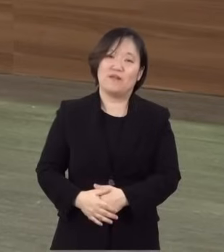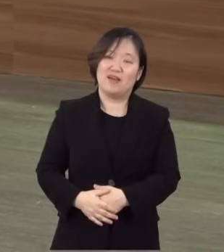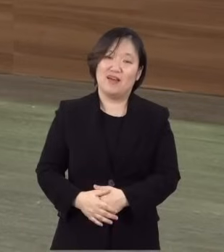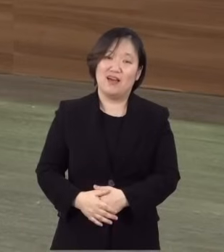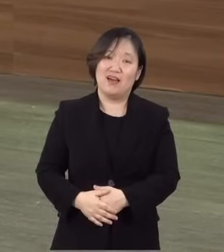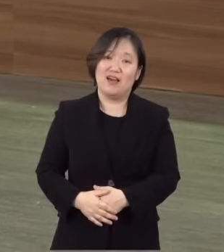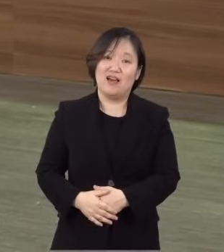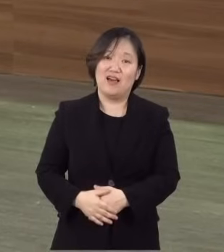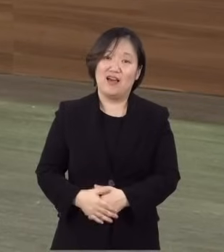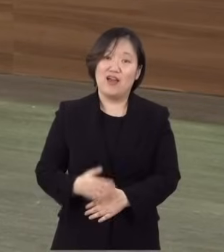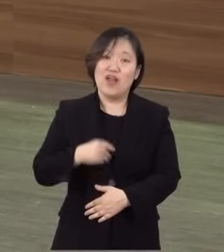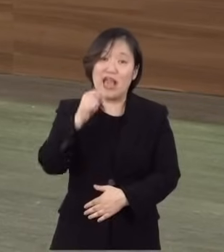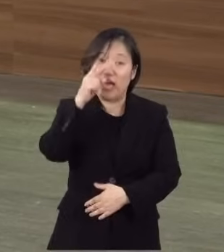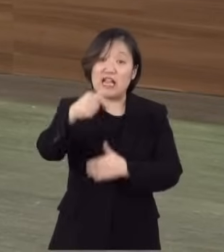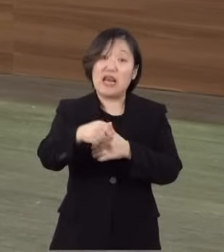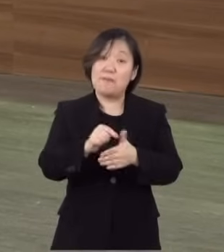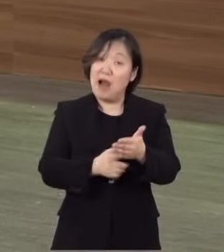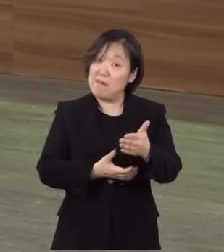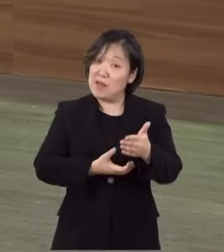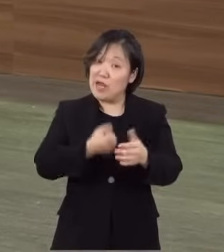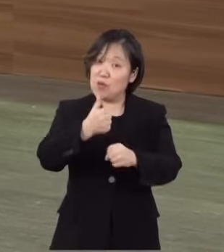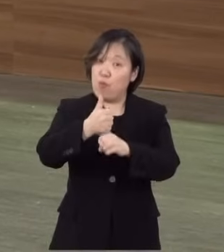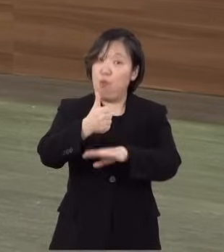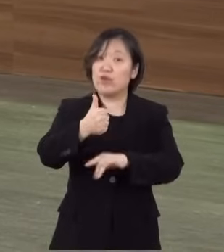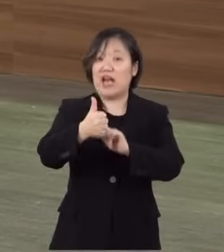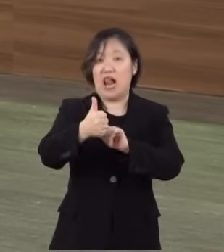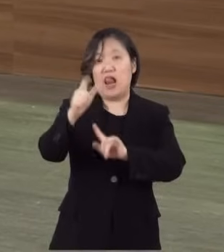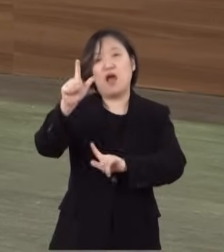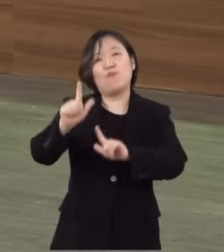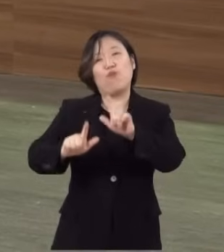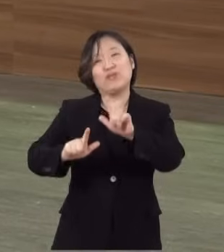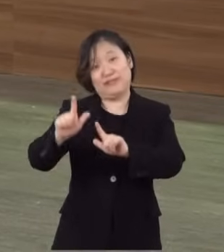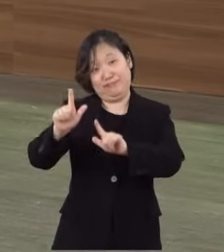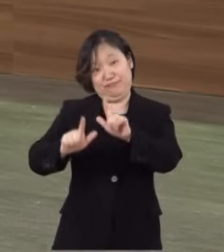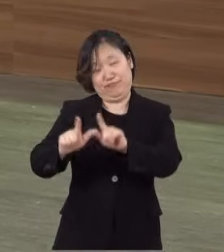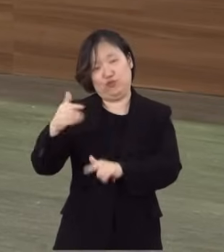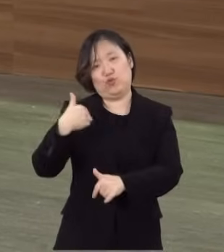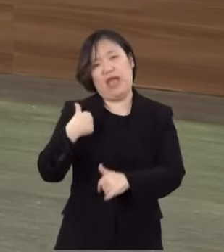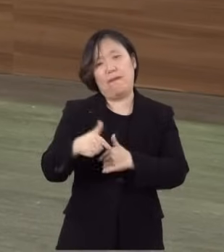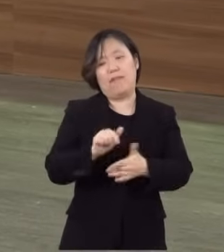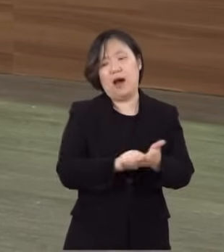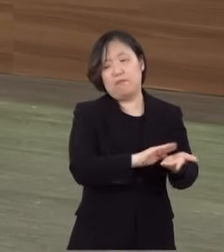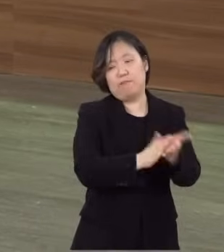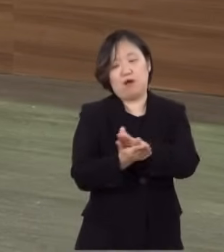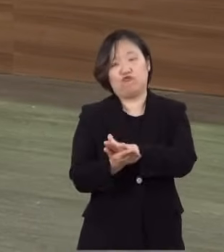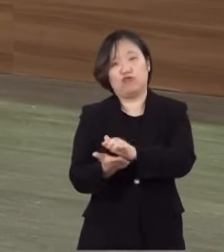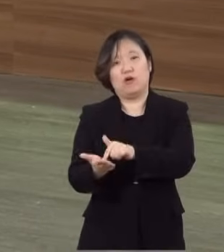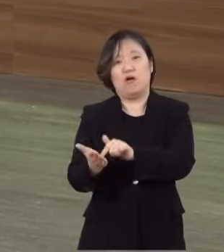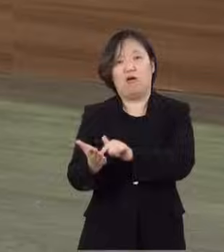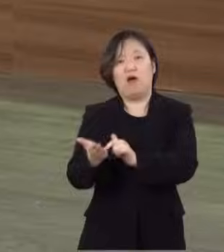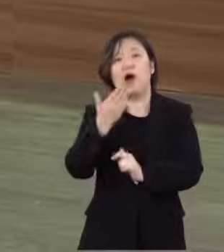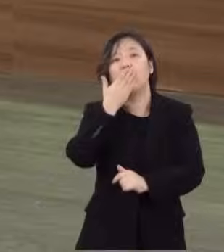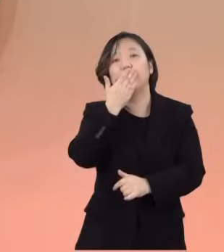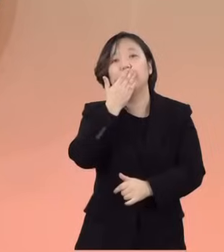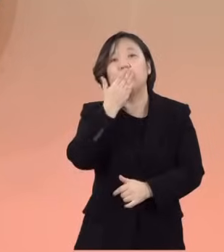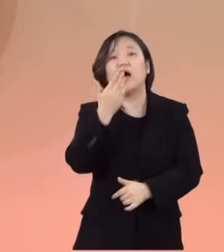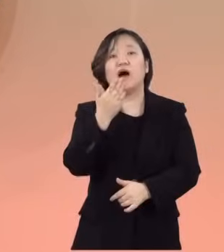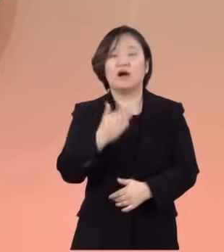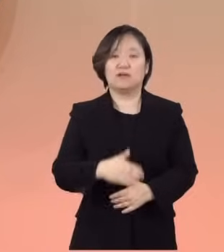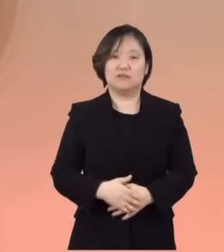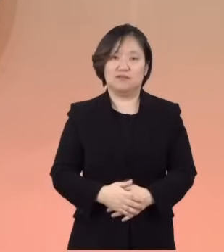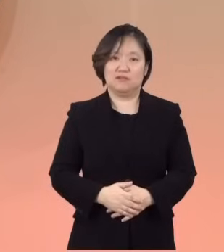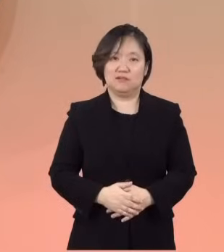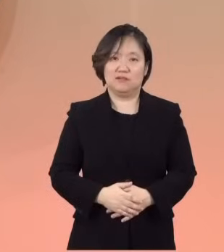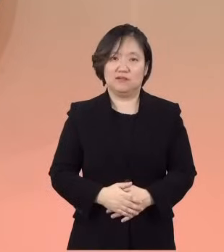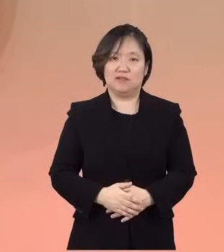보리심을 가진 보살의 모습으로 우리 마음을 딱하고 바꿀 수가 있는 겁니다